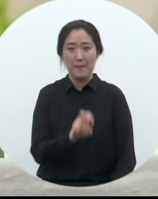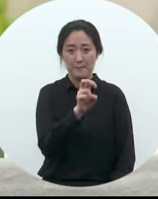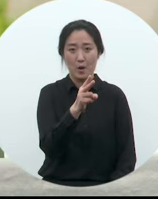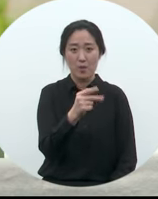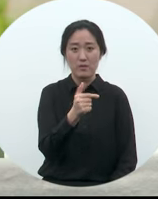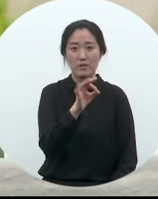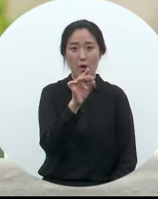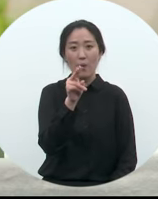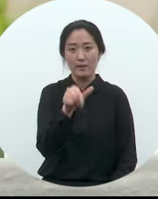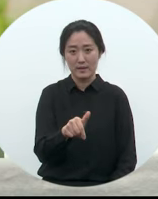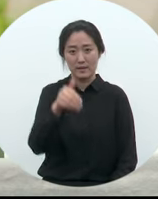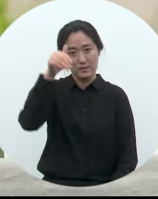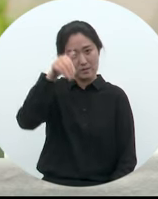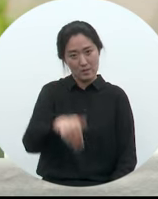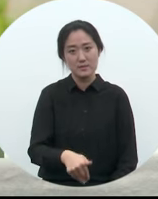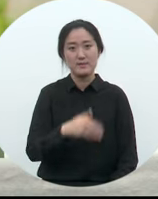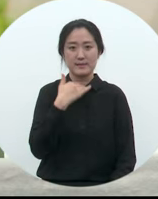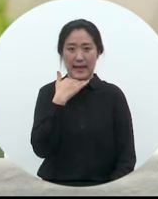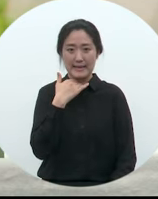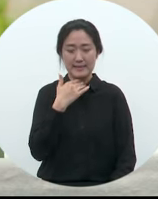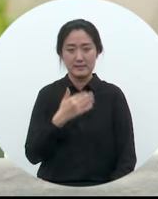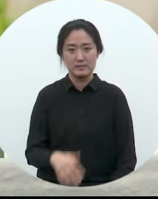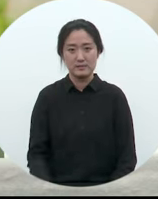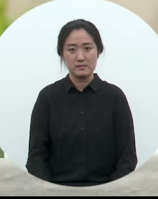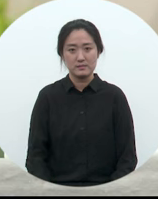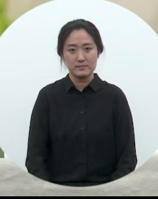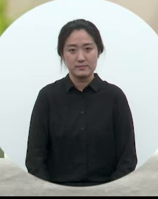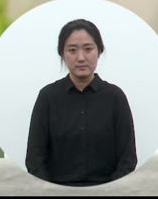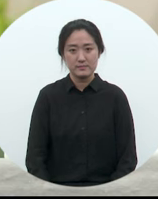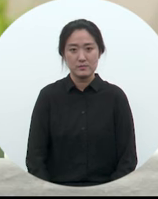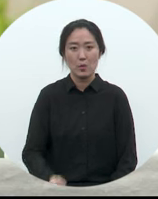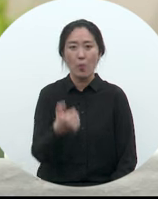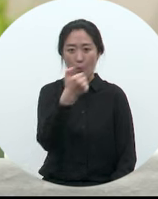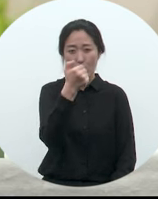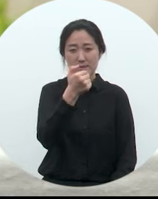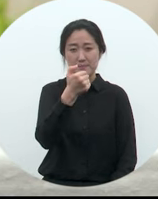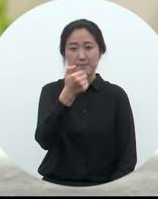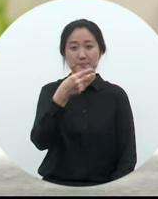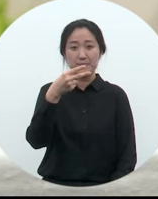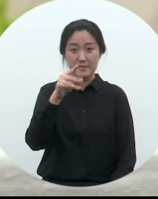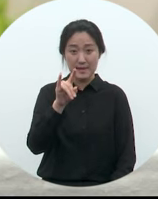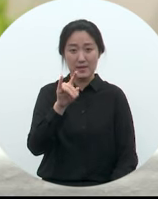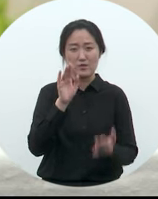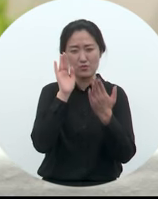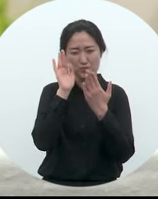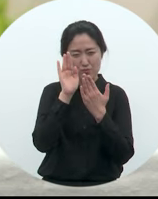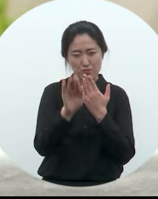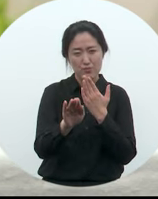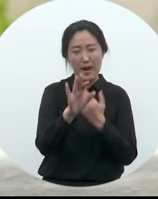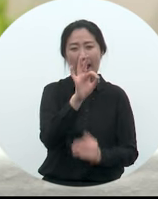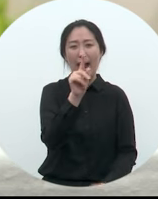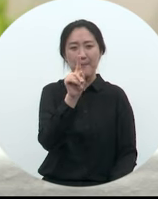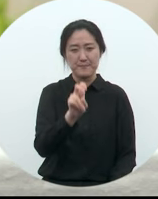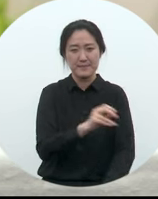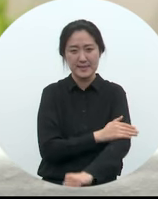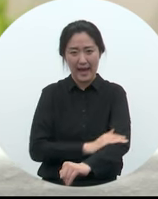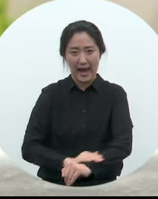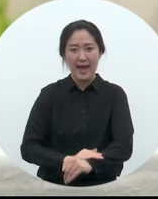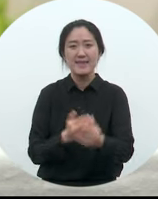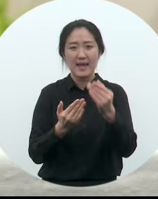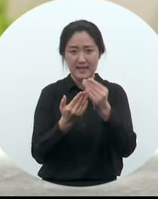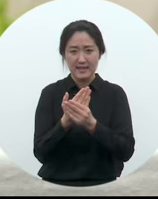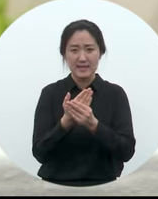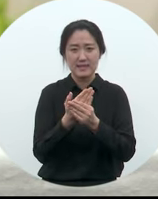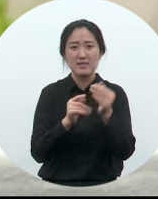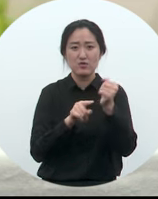이후부터는 면역이 점차 떨어지는 나이라고 이렇게 보시면 되겠습니다. 그래서 50대 이후에 암에 잘